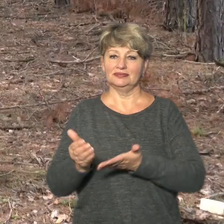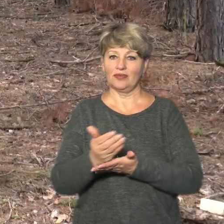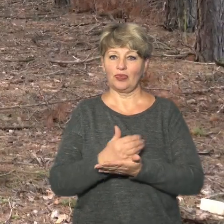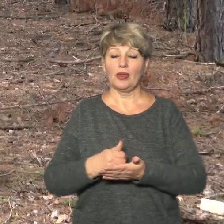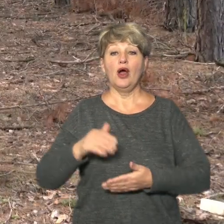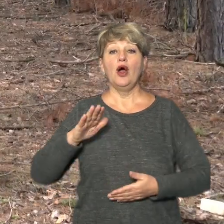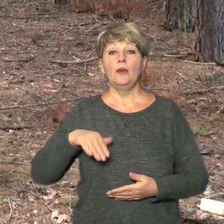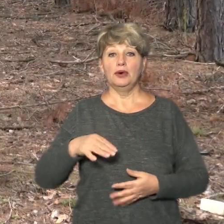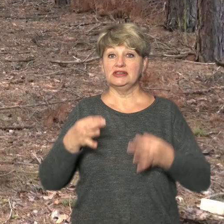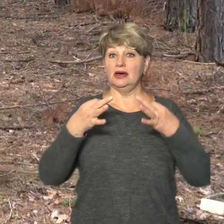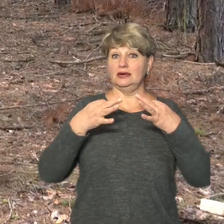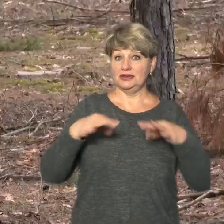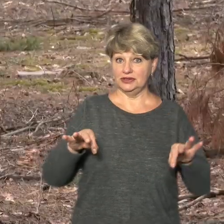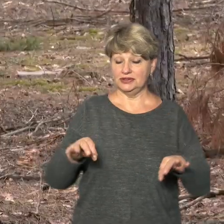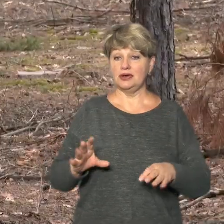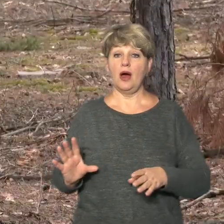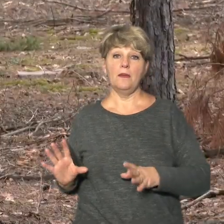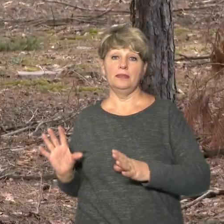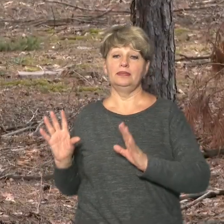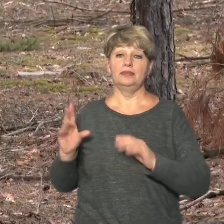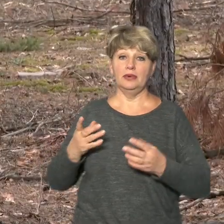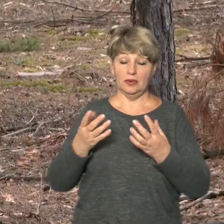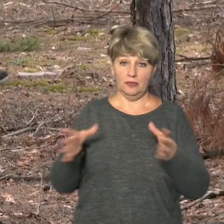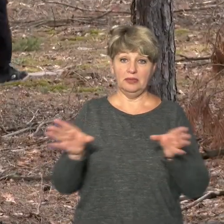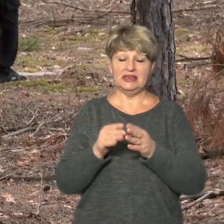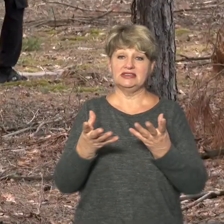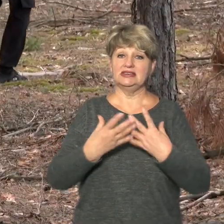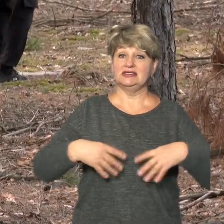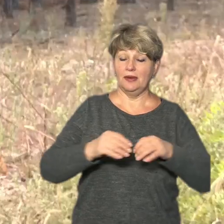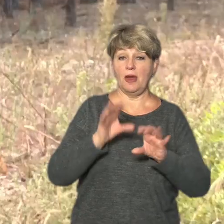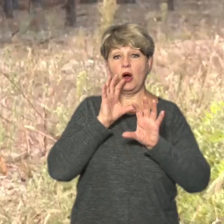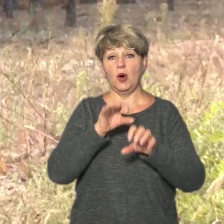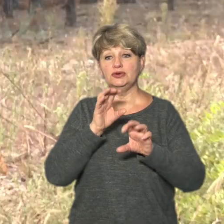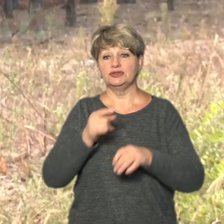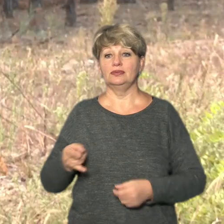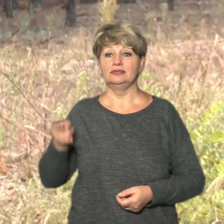приїхав до лісу разом з дружиною та собакою бусею розповідає Дмитро